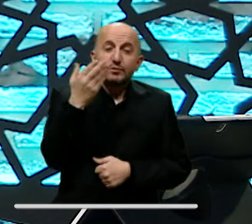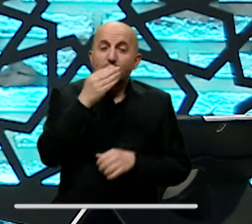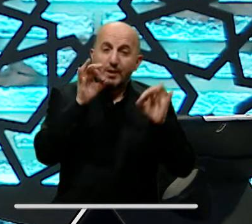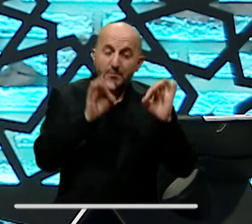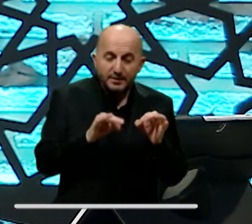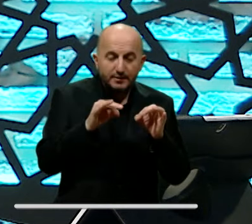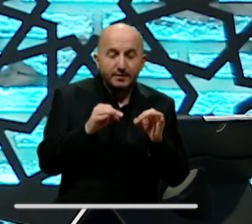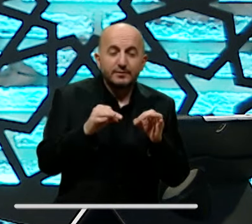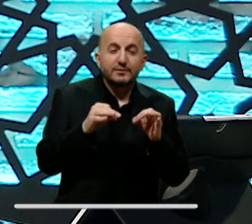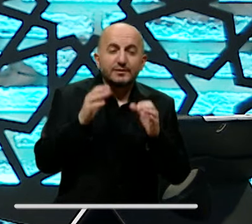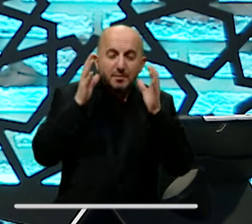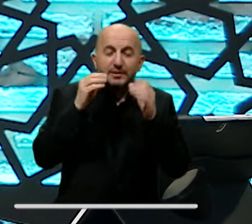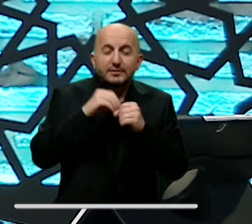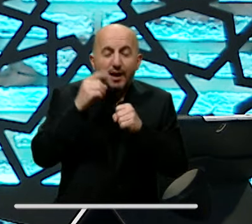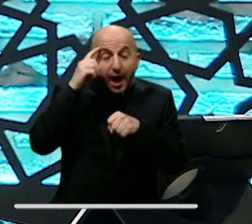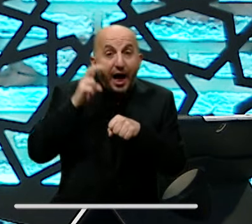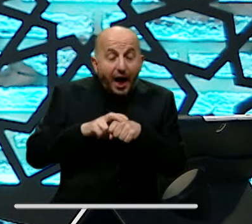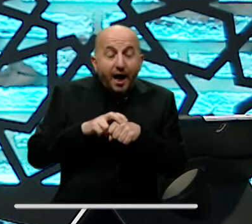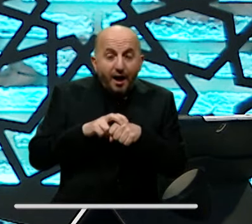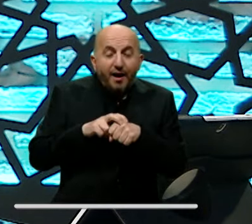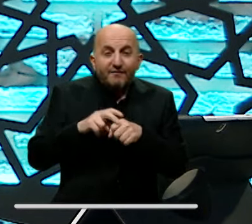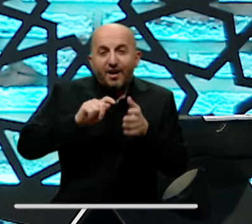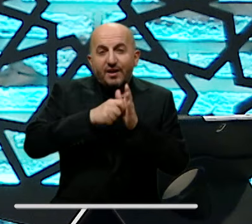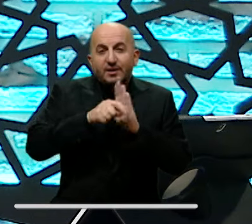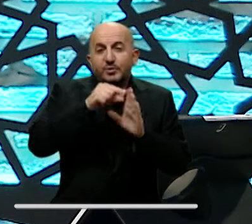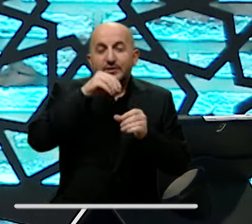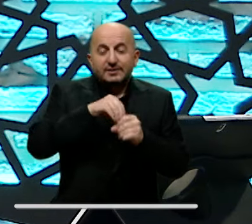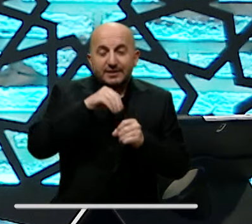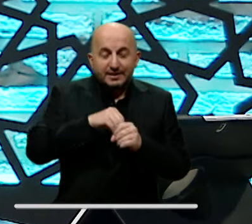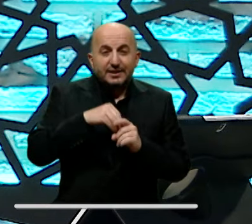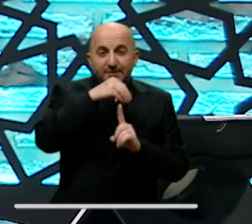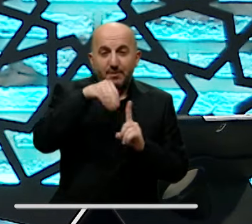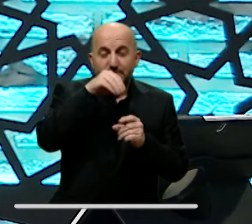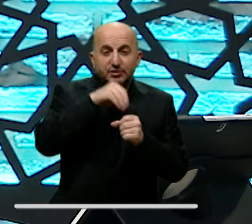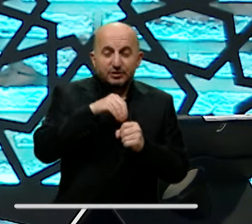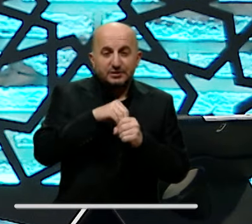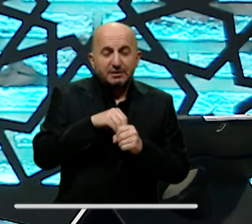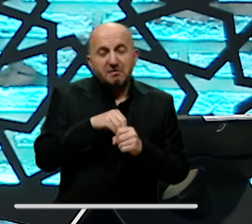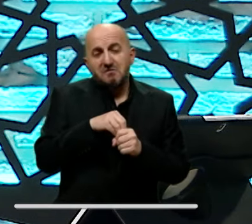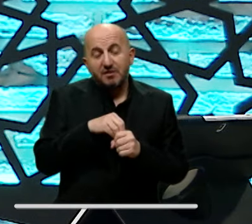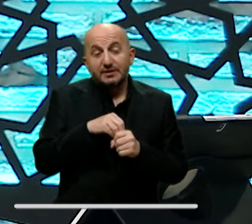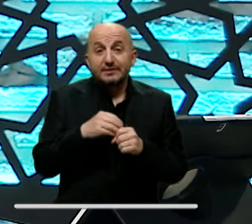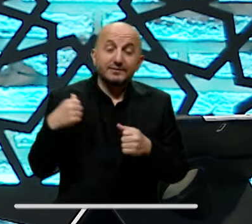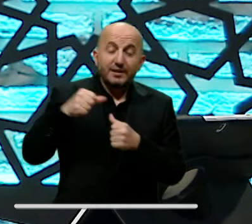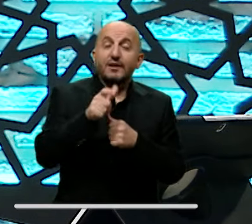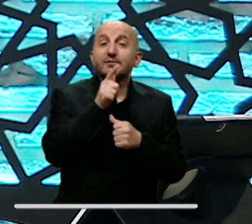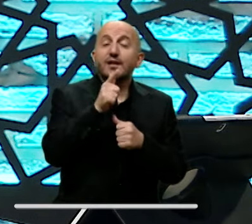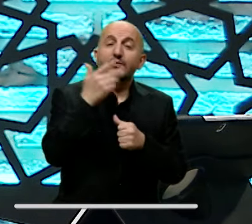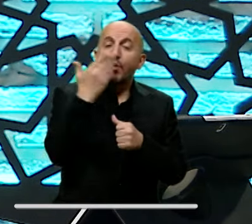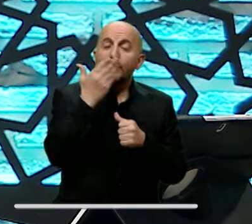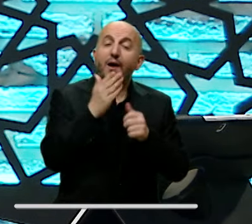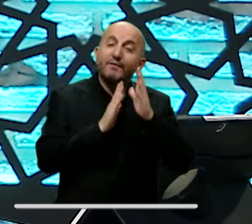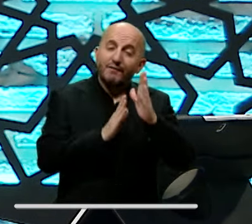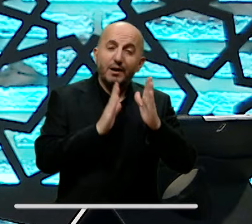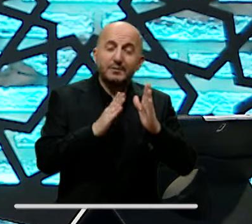başlasak namaz içerisinde aklımıza gelse henüz Fatiha dayken imam imam için diyorsunuz değil mi tekrar sesli ok başlayıp devam